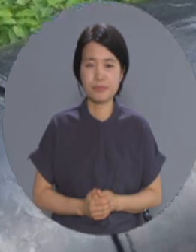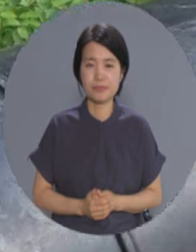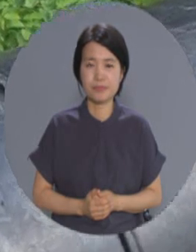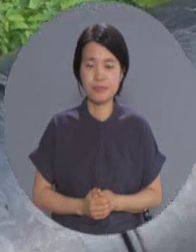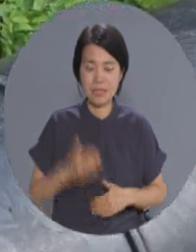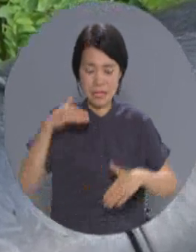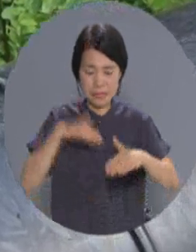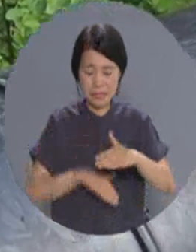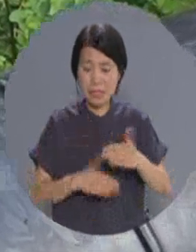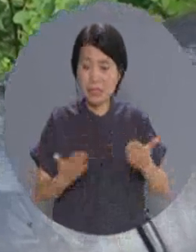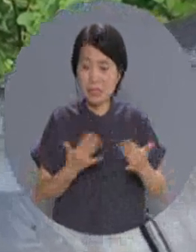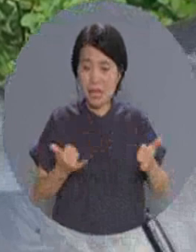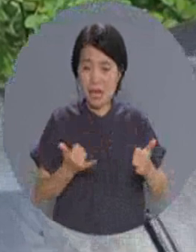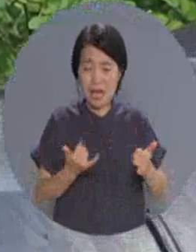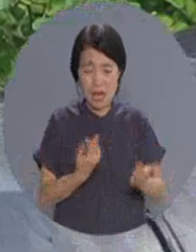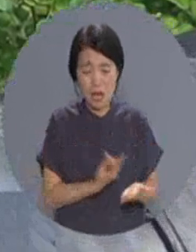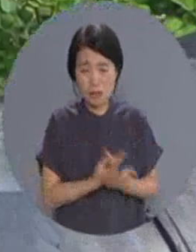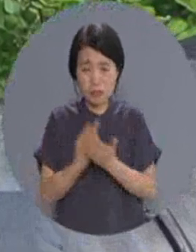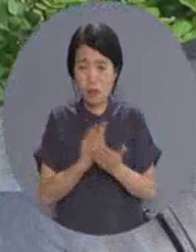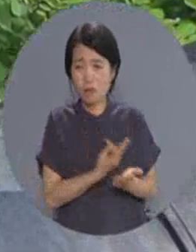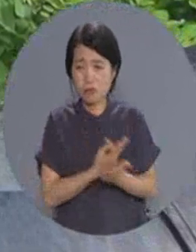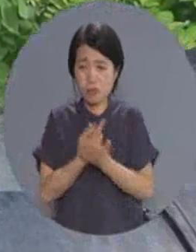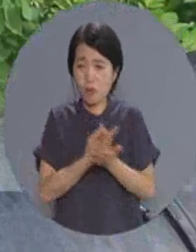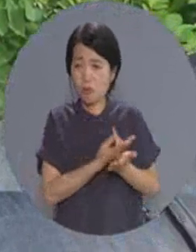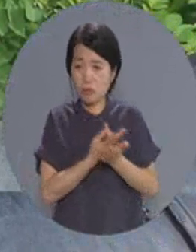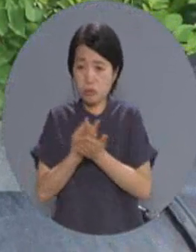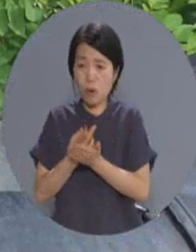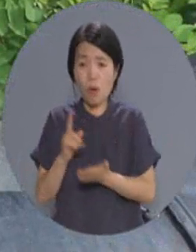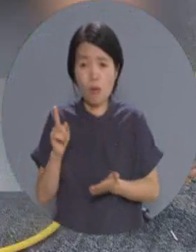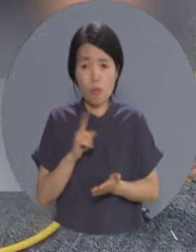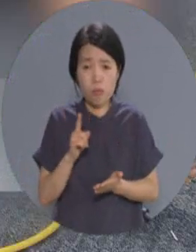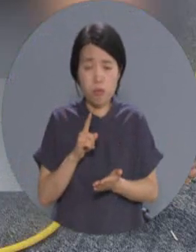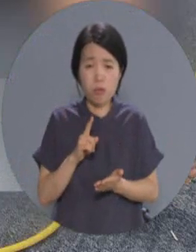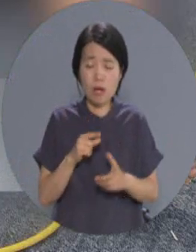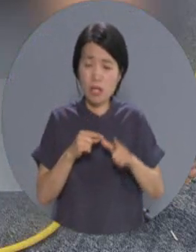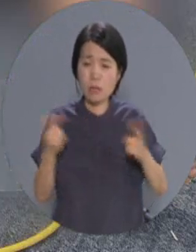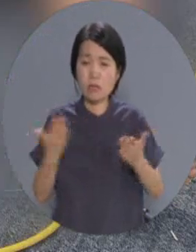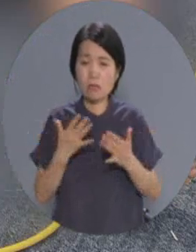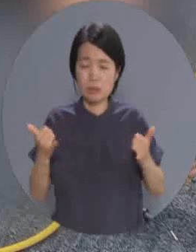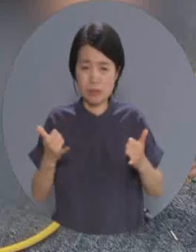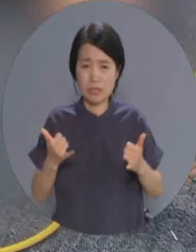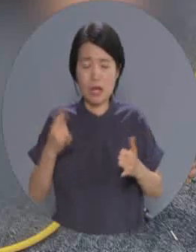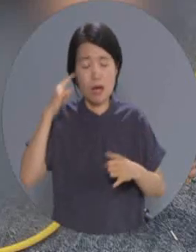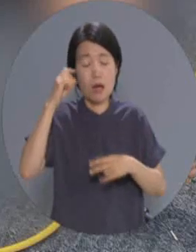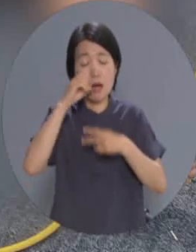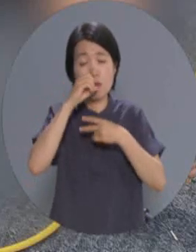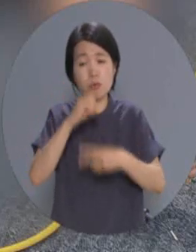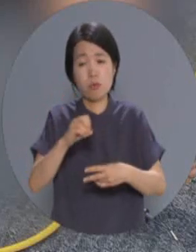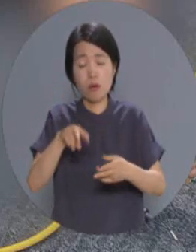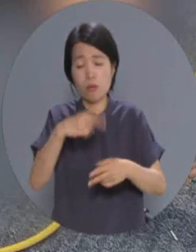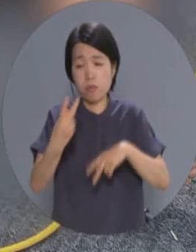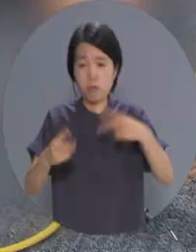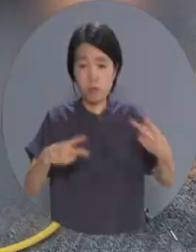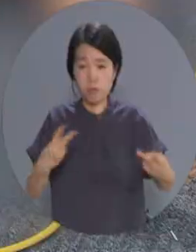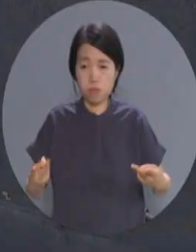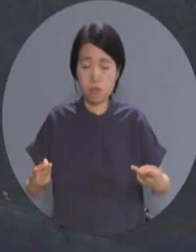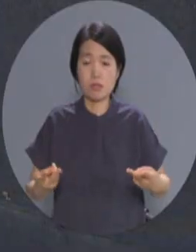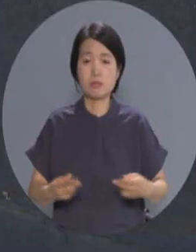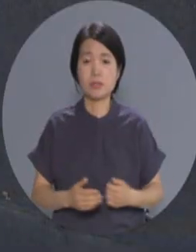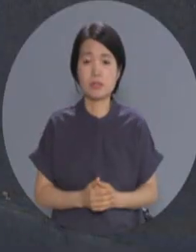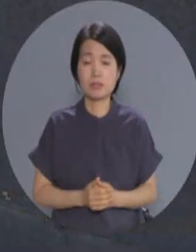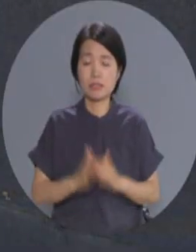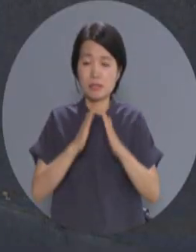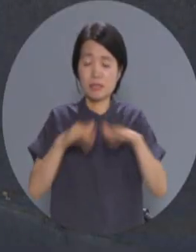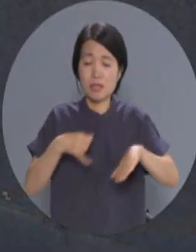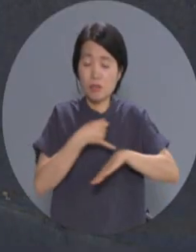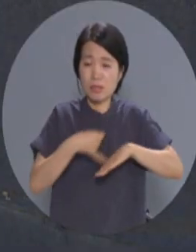지하에 있는 노동자들이 들것에 실려 지상으로 올려지고 있습니다. 일부 노동자들은 의식을 잃은 채 바닥에 쓰러져 있습니다.